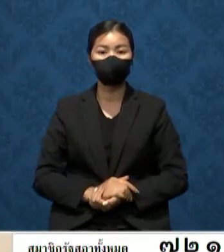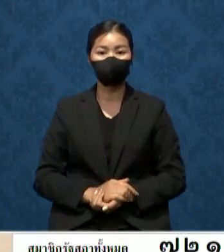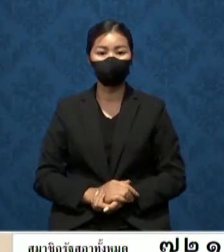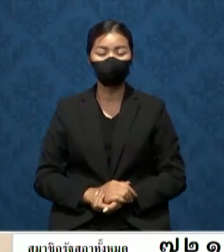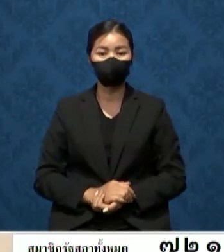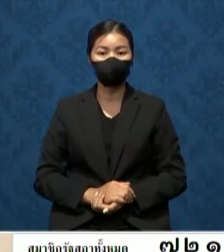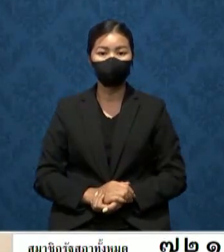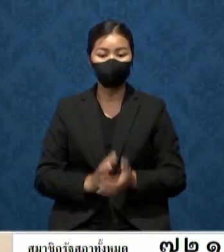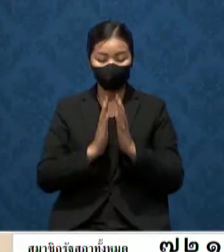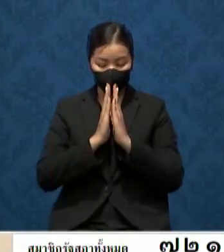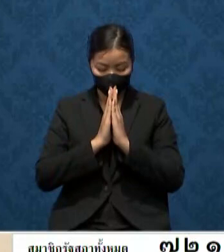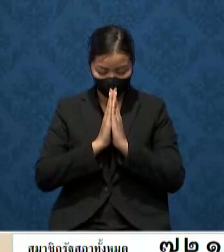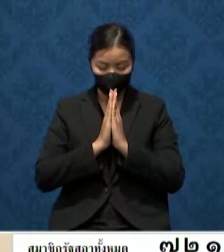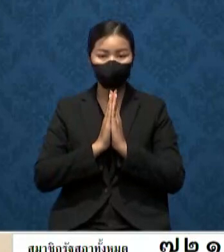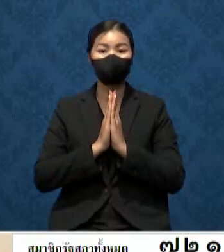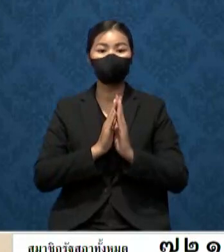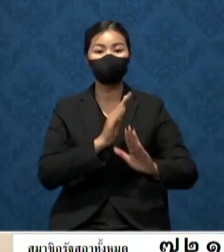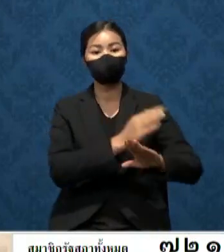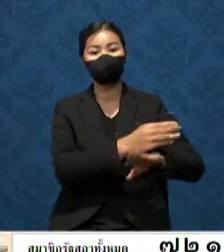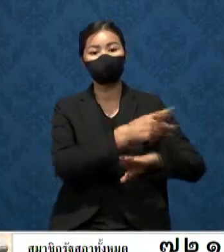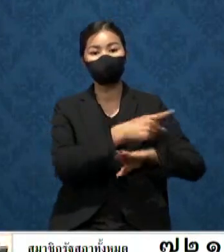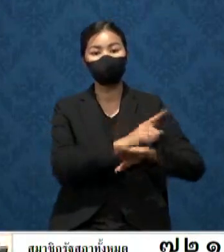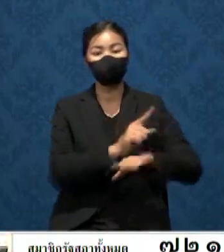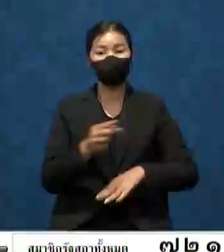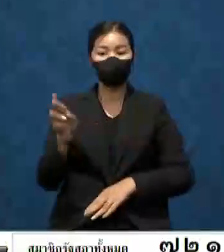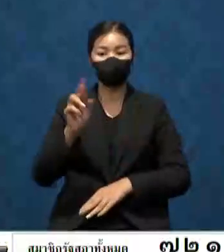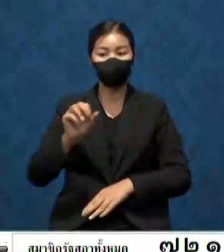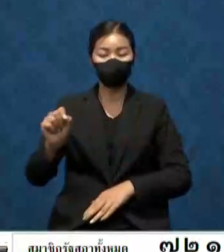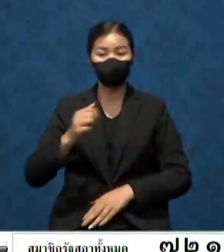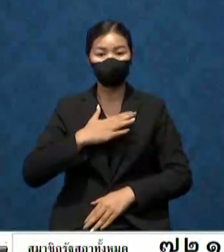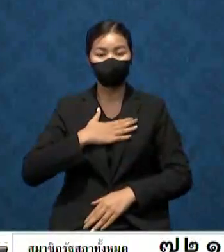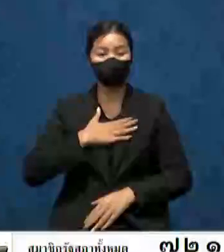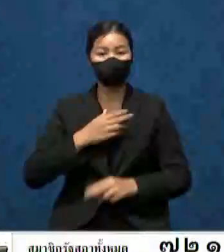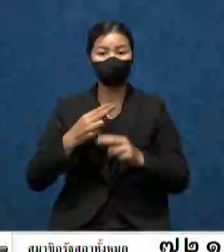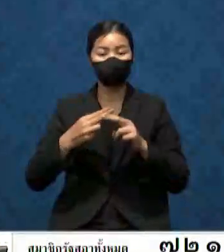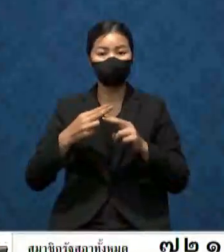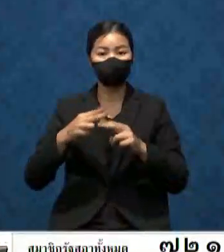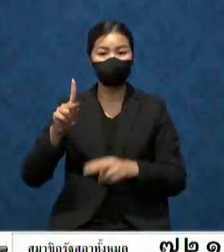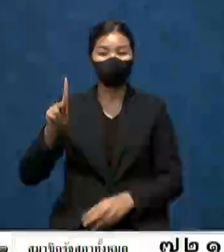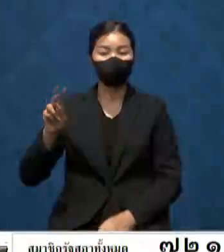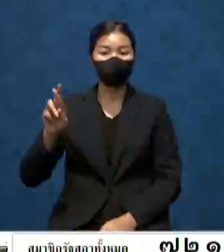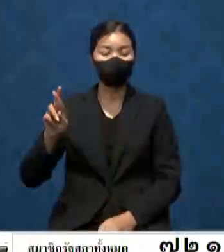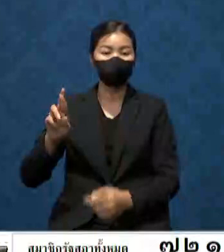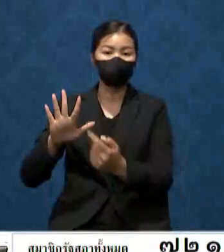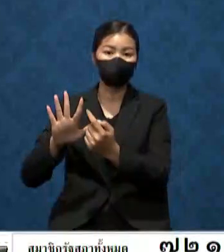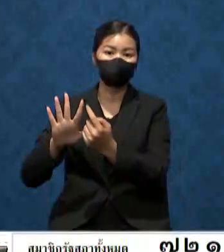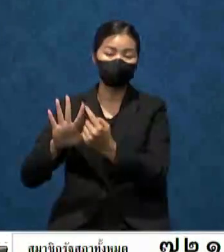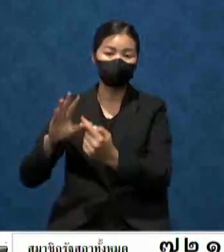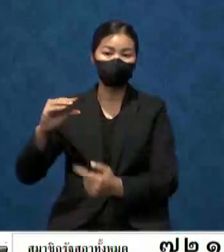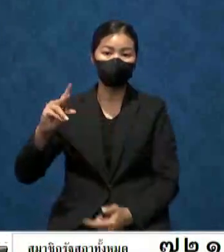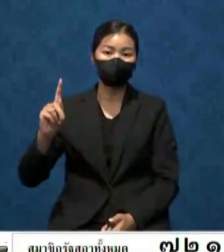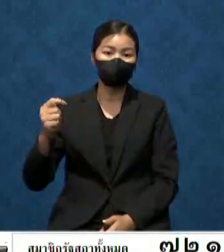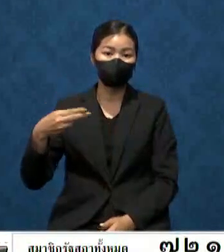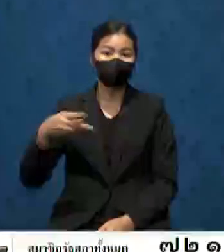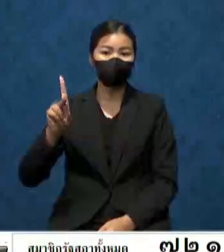เรียนท่านประธานรัฐสภาที่เคารพกระผมครองอากาศกระโทกสมาชิกวุฒิสภาในฐานะ